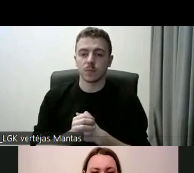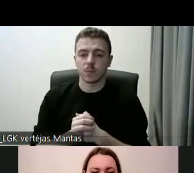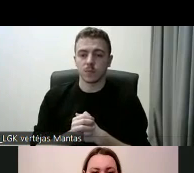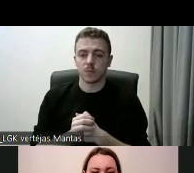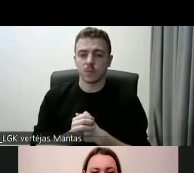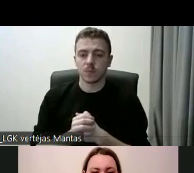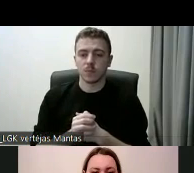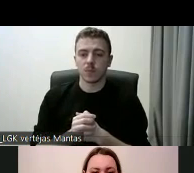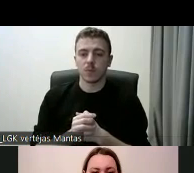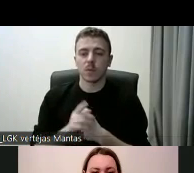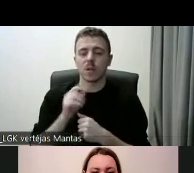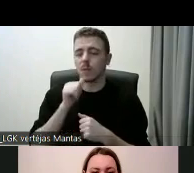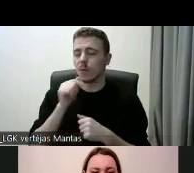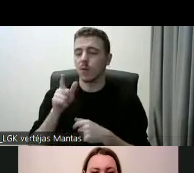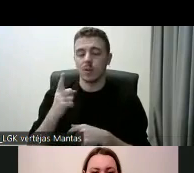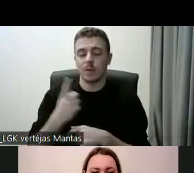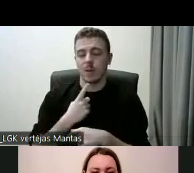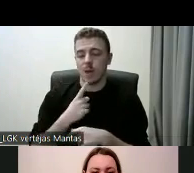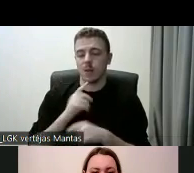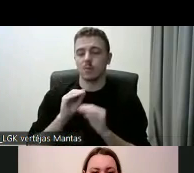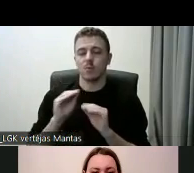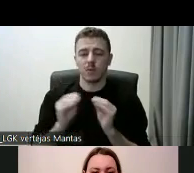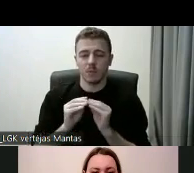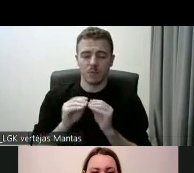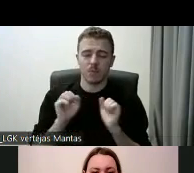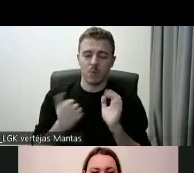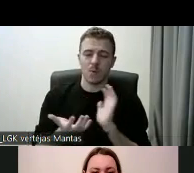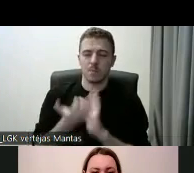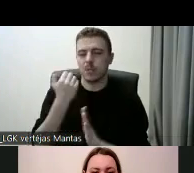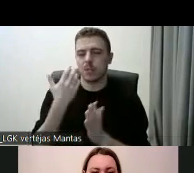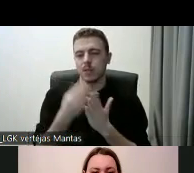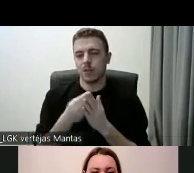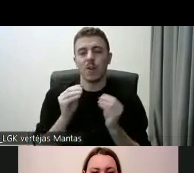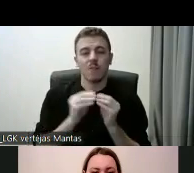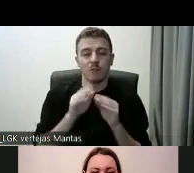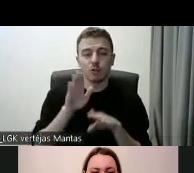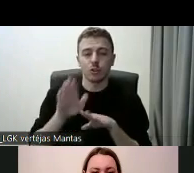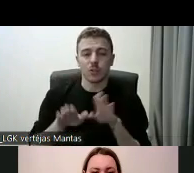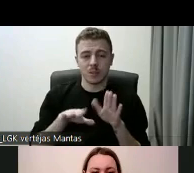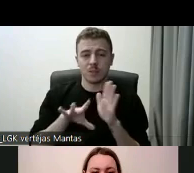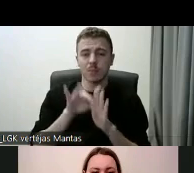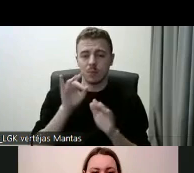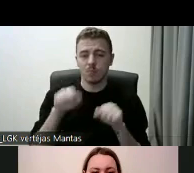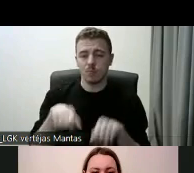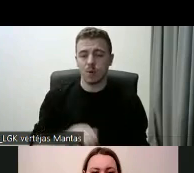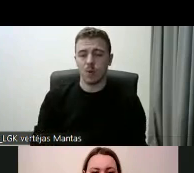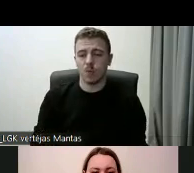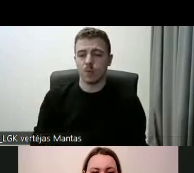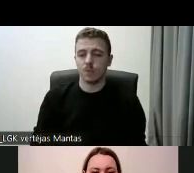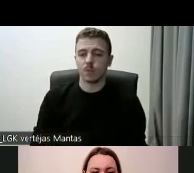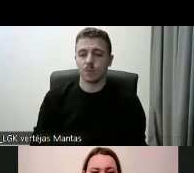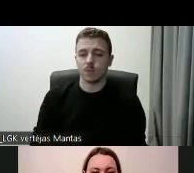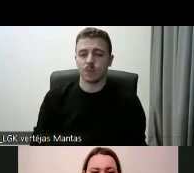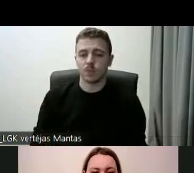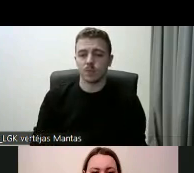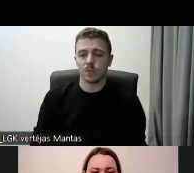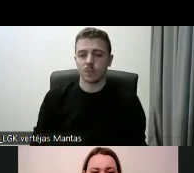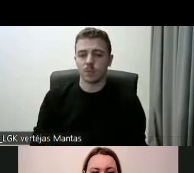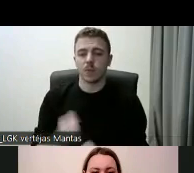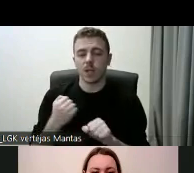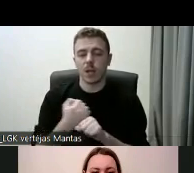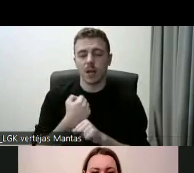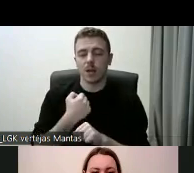vis viena galite pasiekti sėkmę, eidami tais pačiais žingsniais į veiklą, į viziją. Būtina turėti